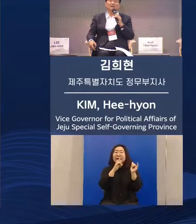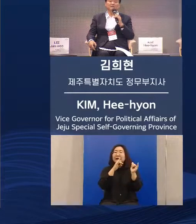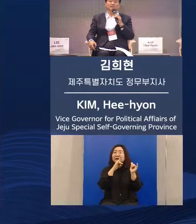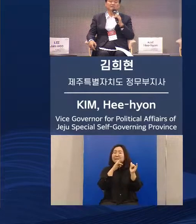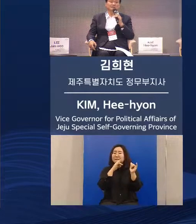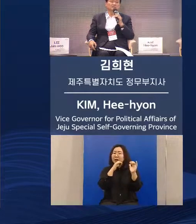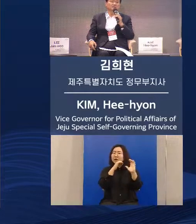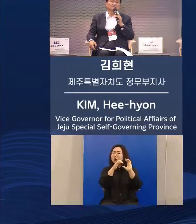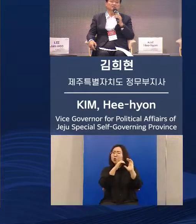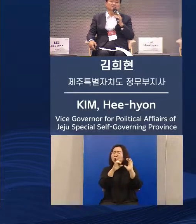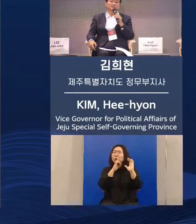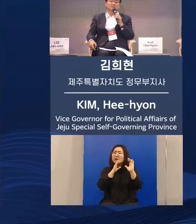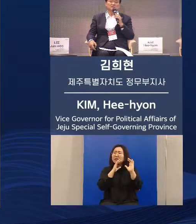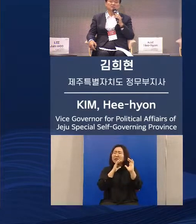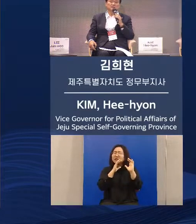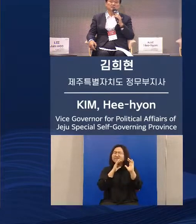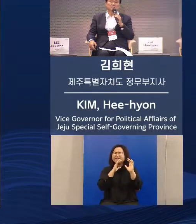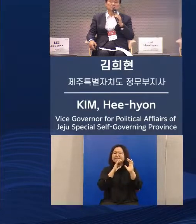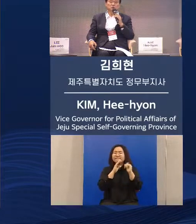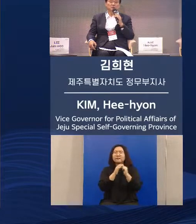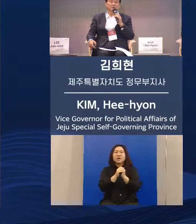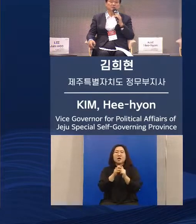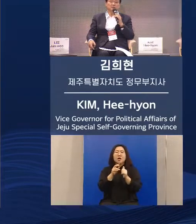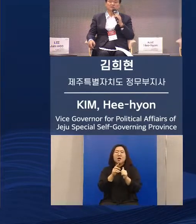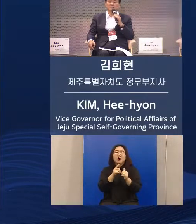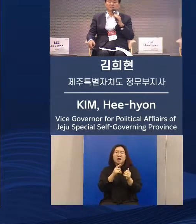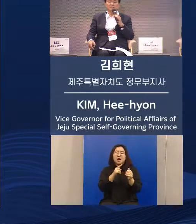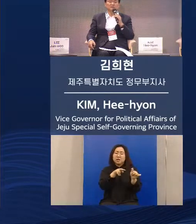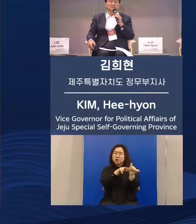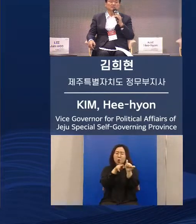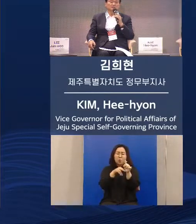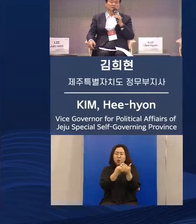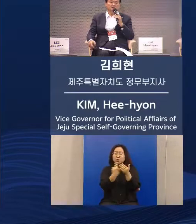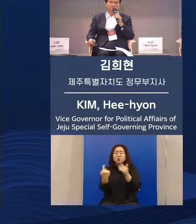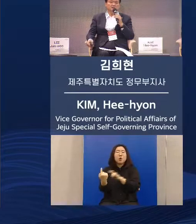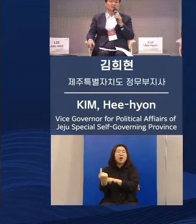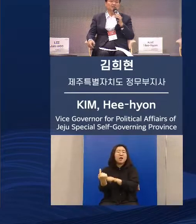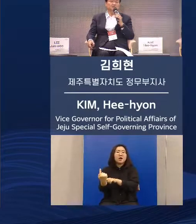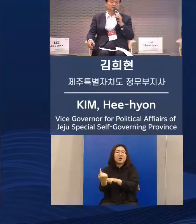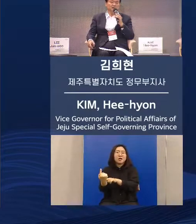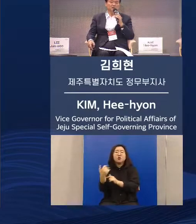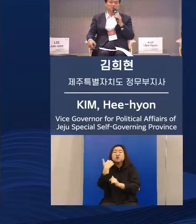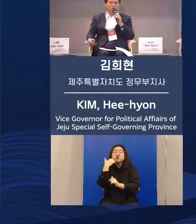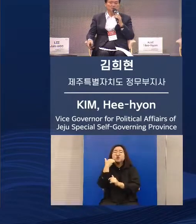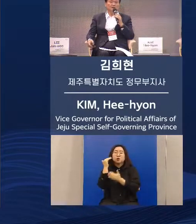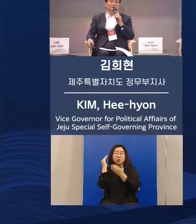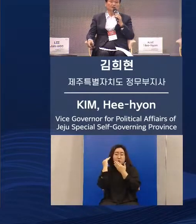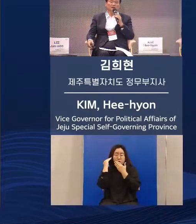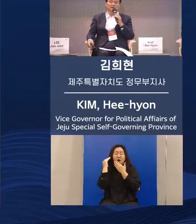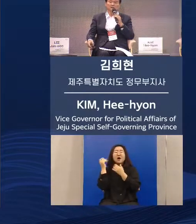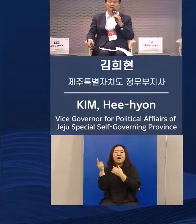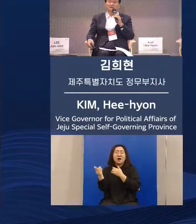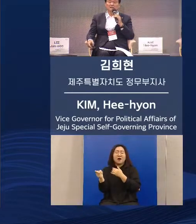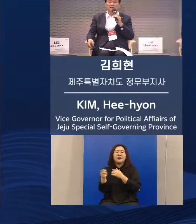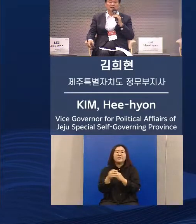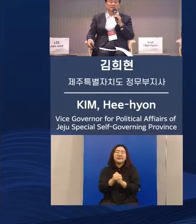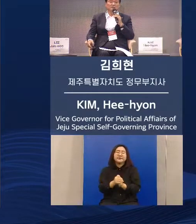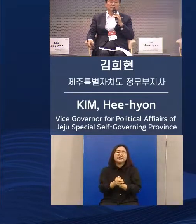communications is not just listen to someone and speak 하는 to someone.